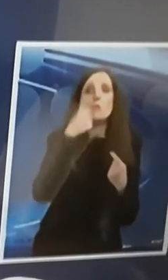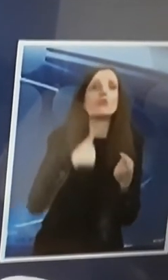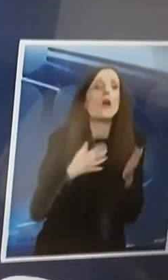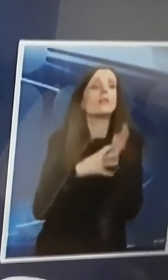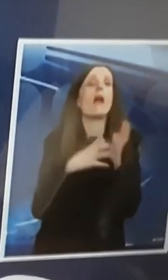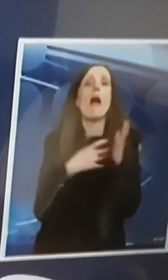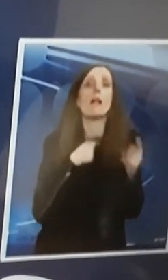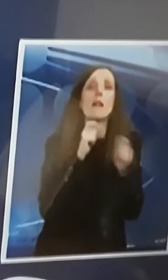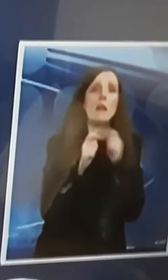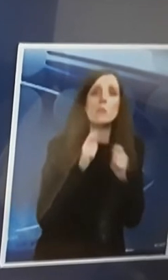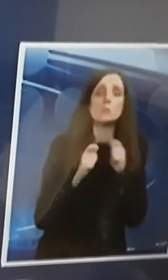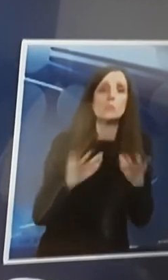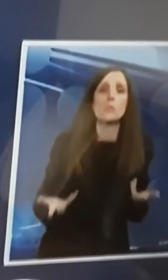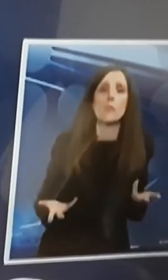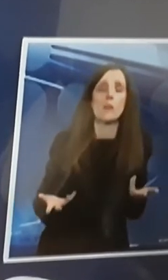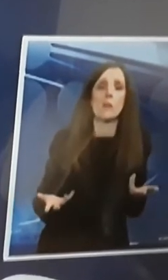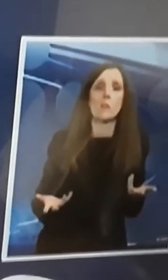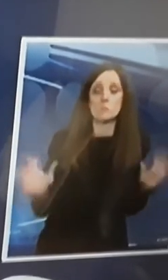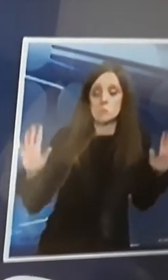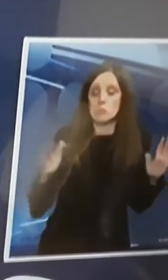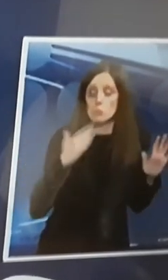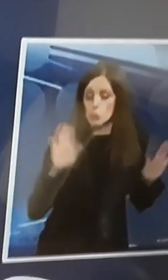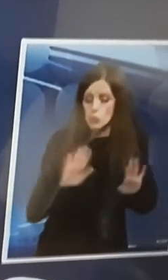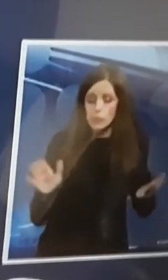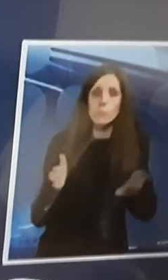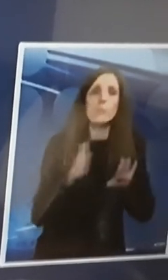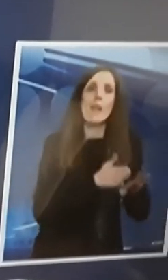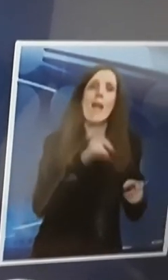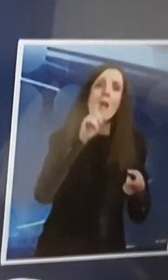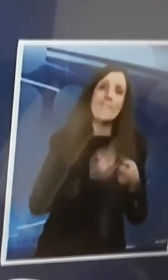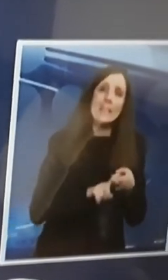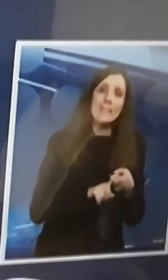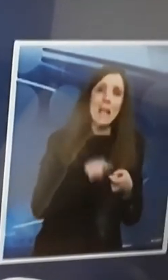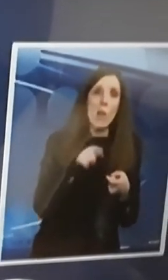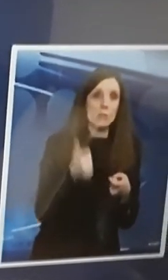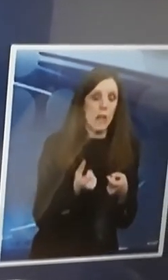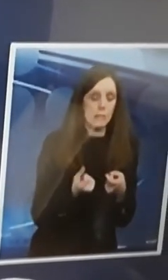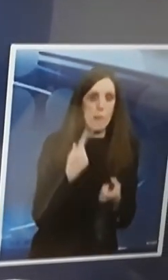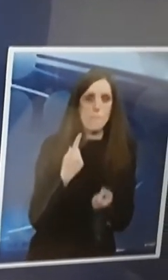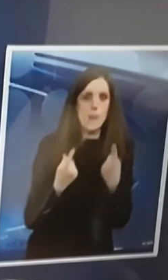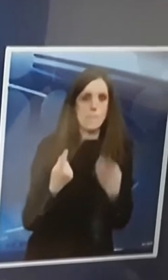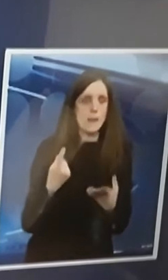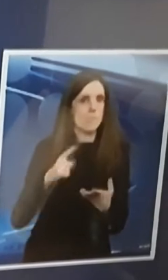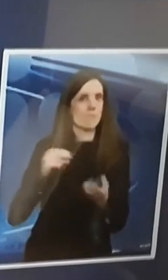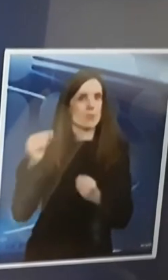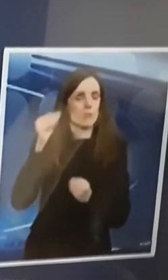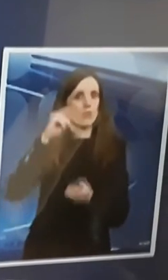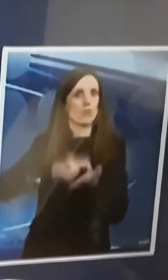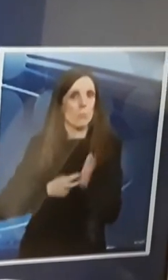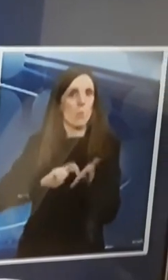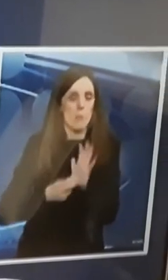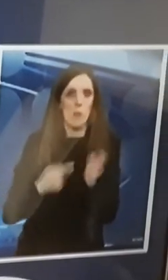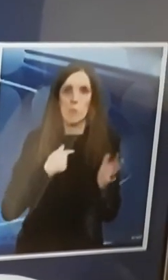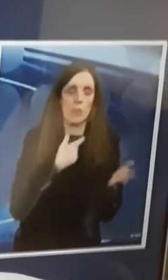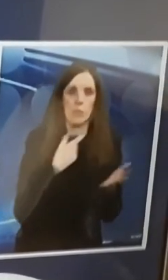kažem pravo. To je to. Što se tiče tih problema koji neminovno nastaju sa ovako naglim porastom,